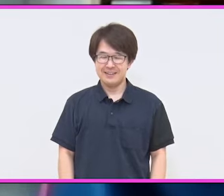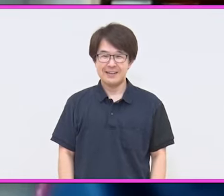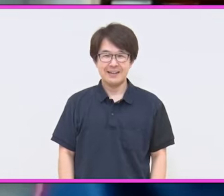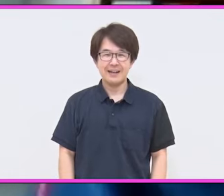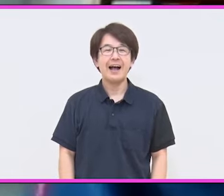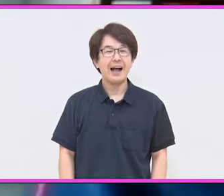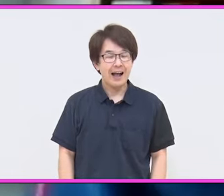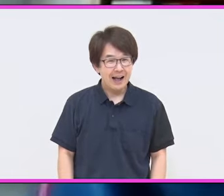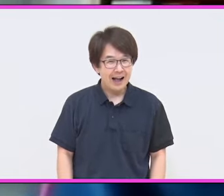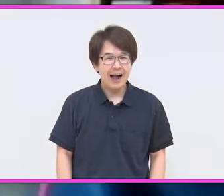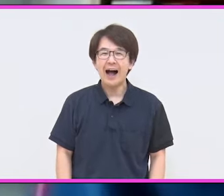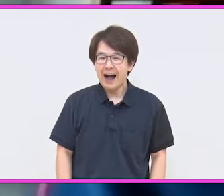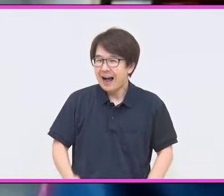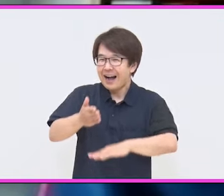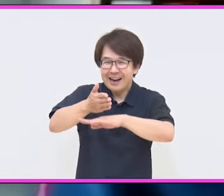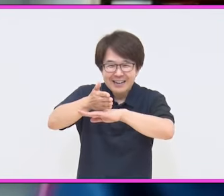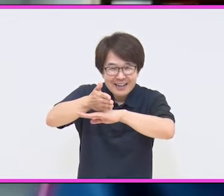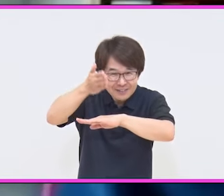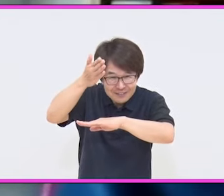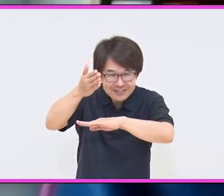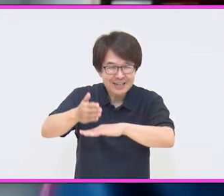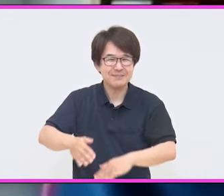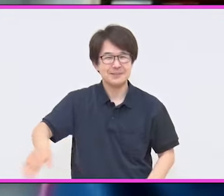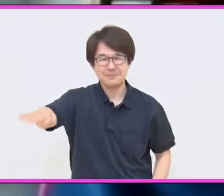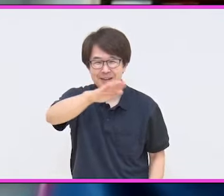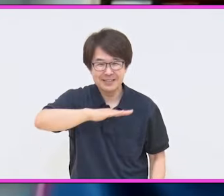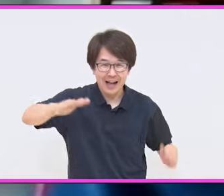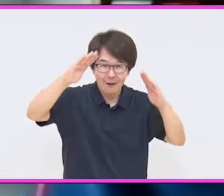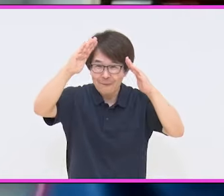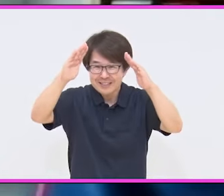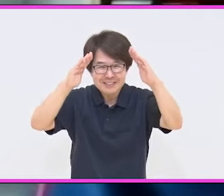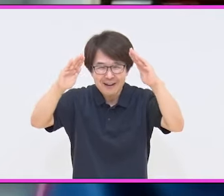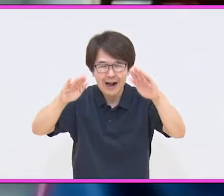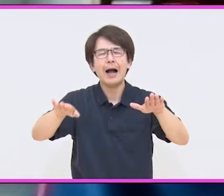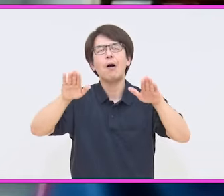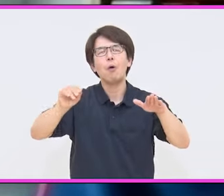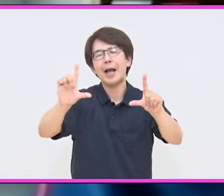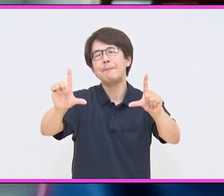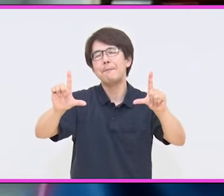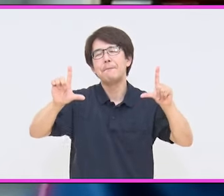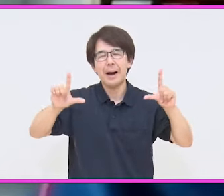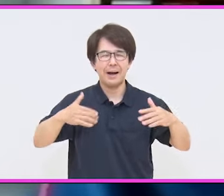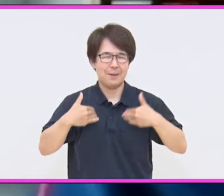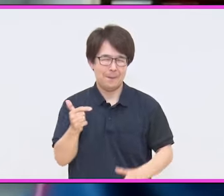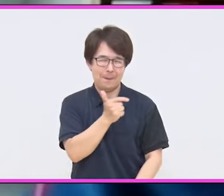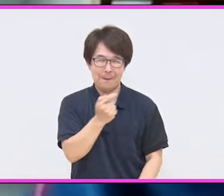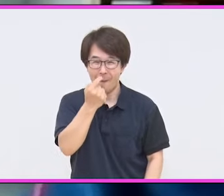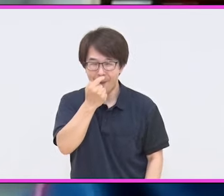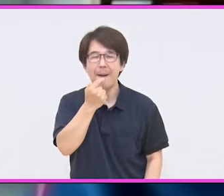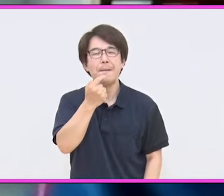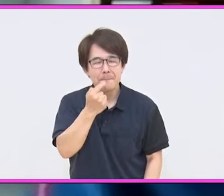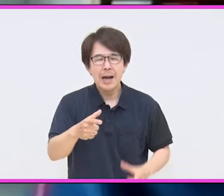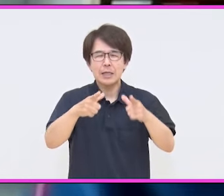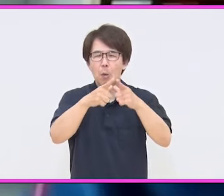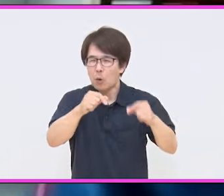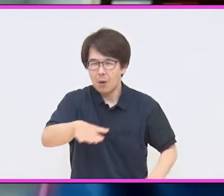Hello and good afternoon. It's my pleasure to join you. I'm delighted to be talking to Japan